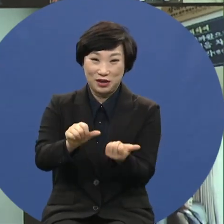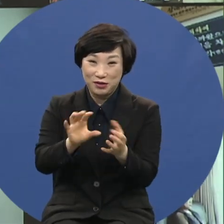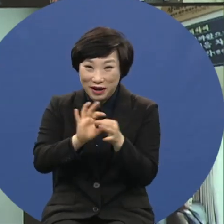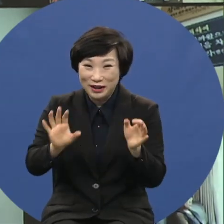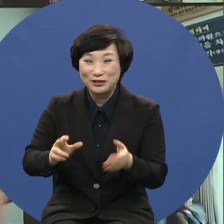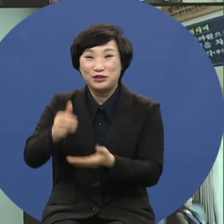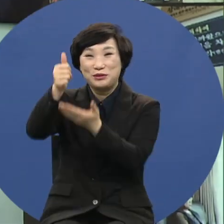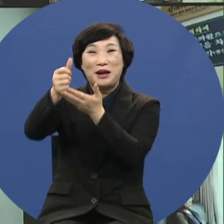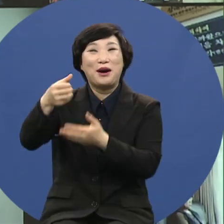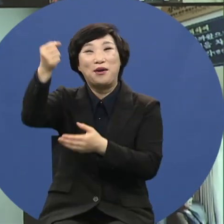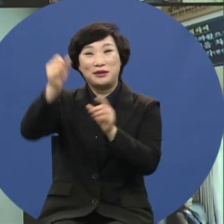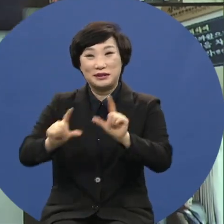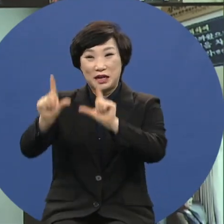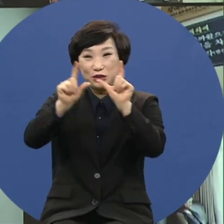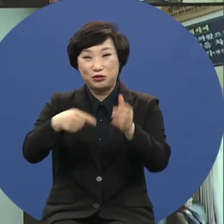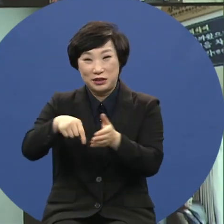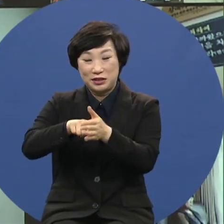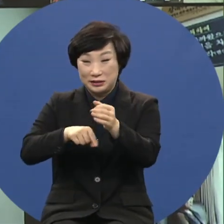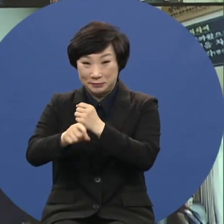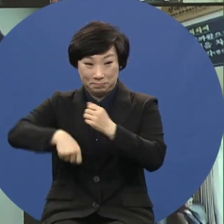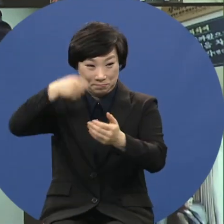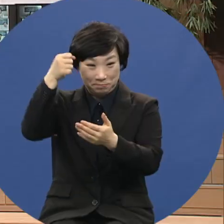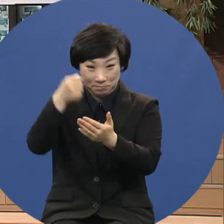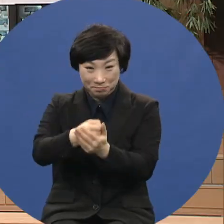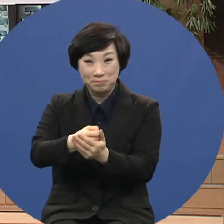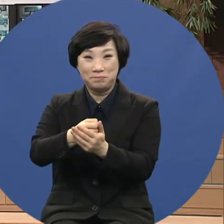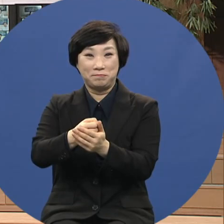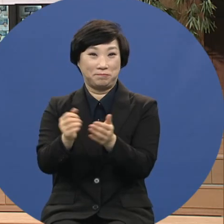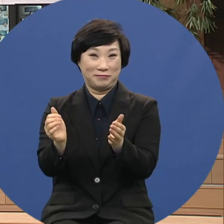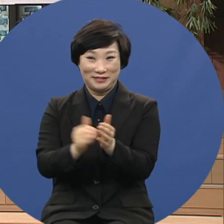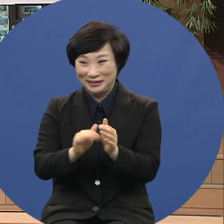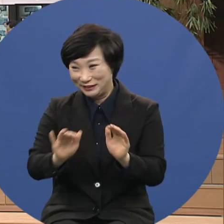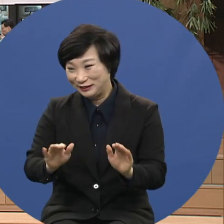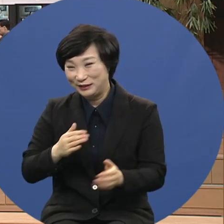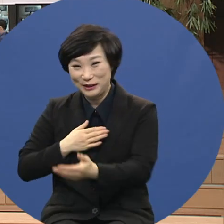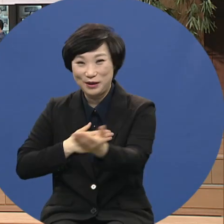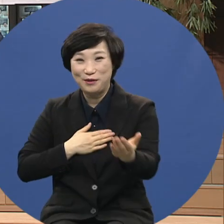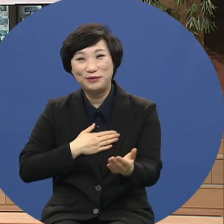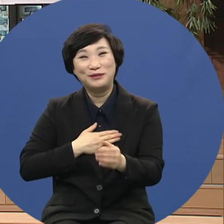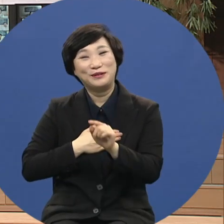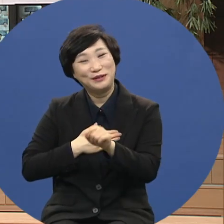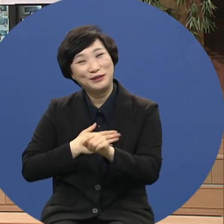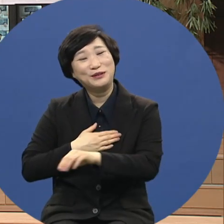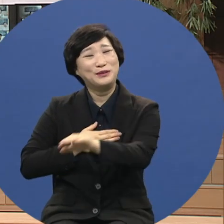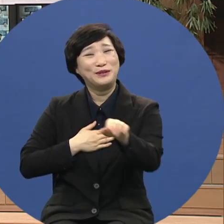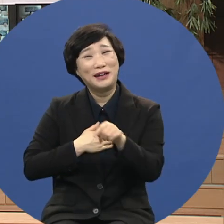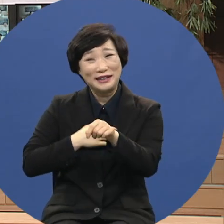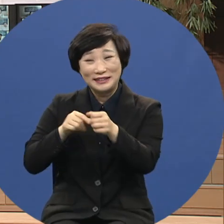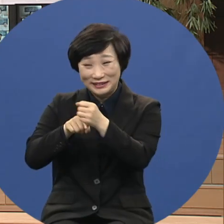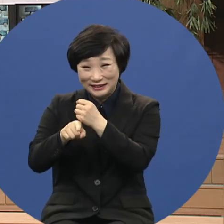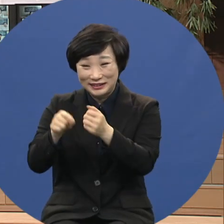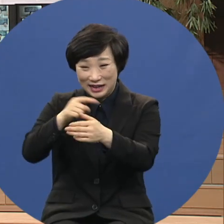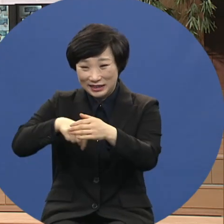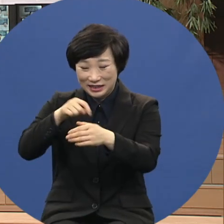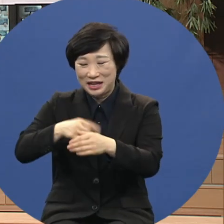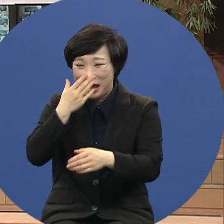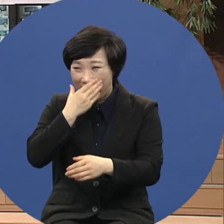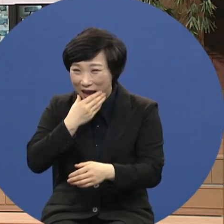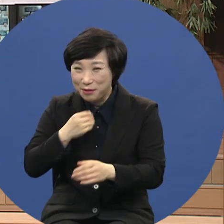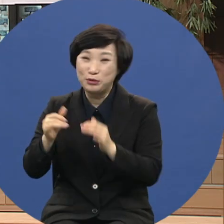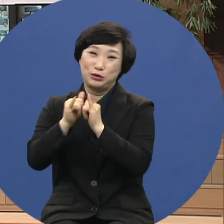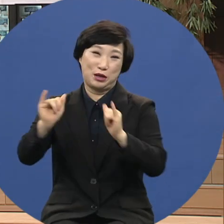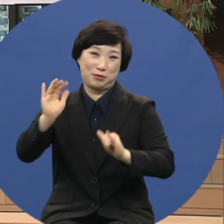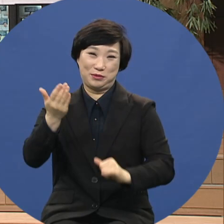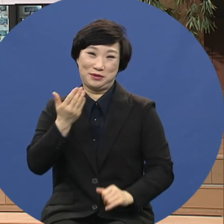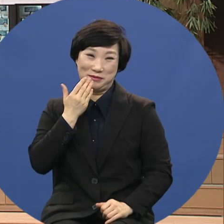주의 것으로 살리라고 뜻을 딱 정한다면 얼마나 우리가 그 뜻 안에서 행복한